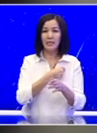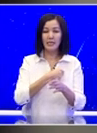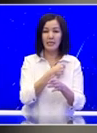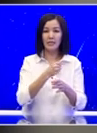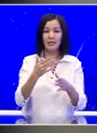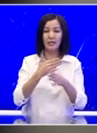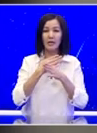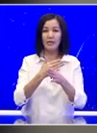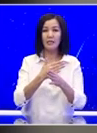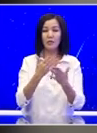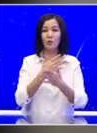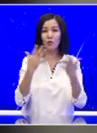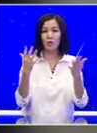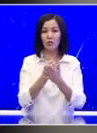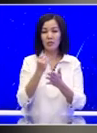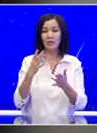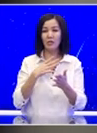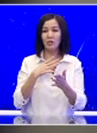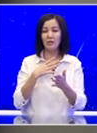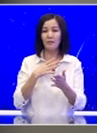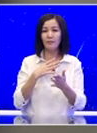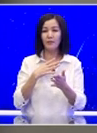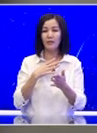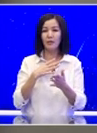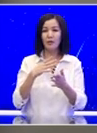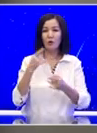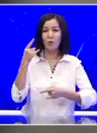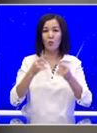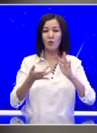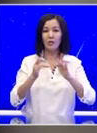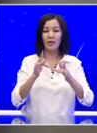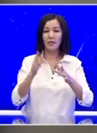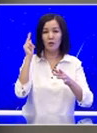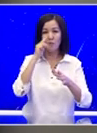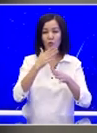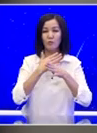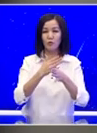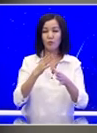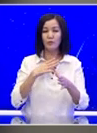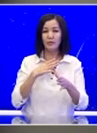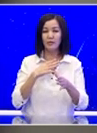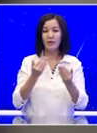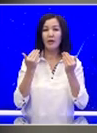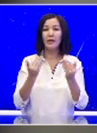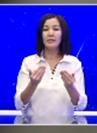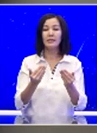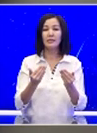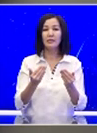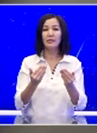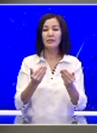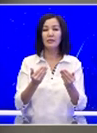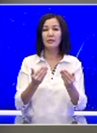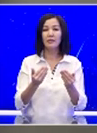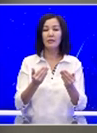үлкен жетістіктерге жеттім. Біз онлайн режиммен оқып жүрміз. Қазір бүгін